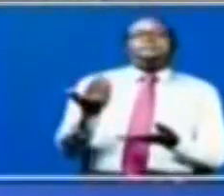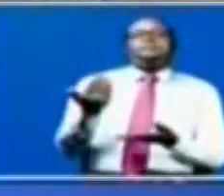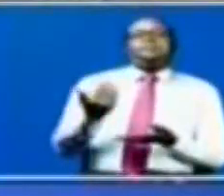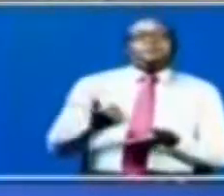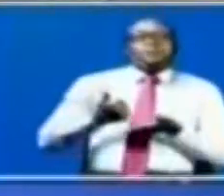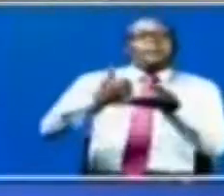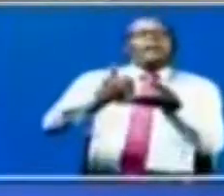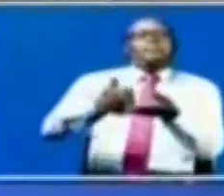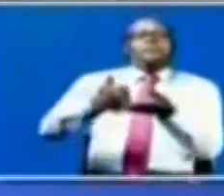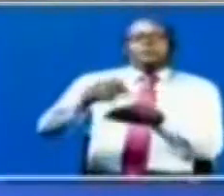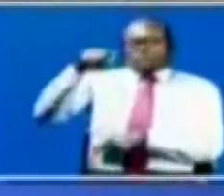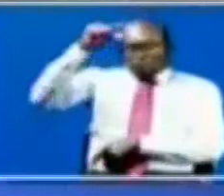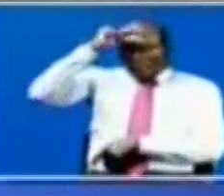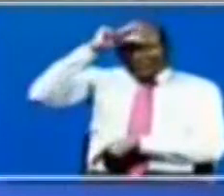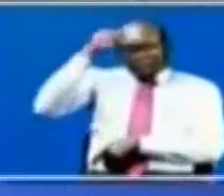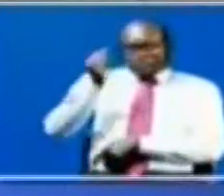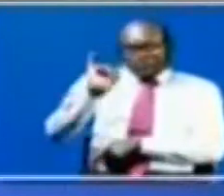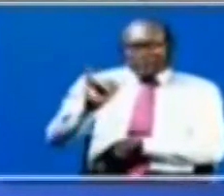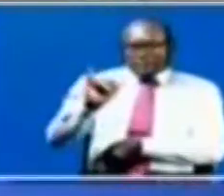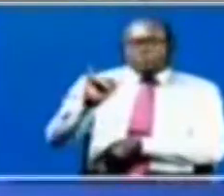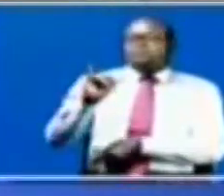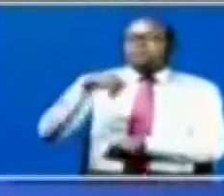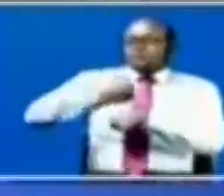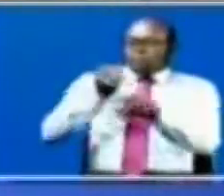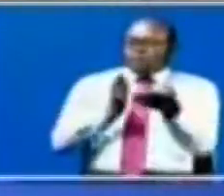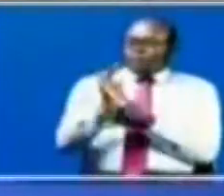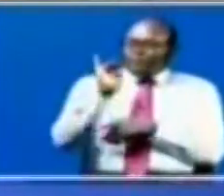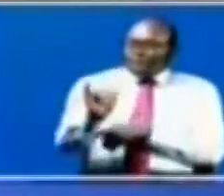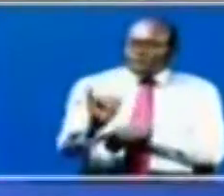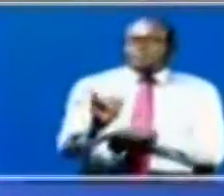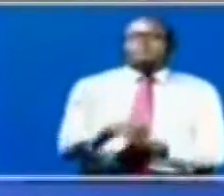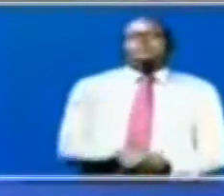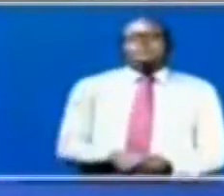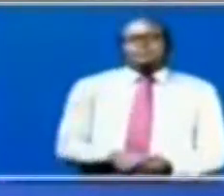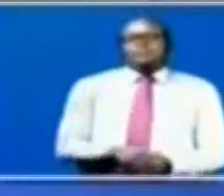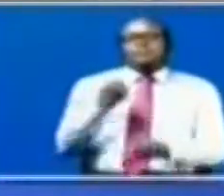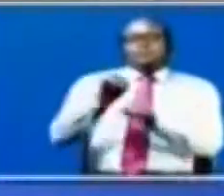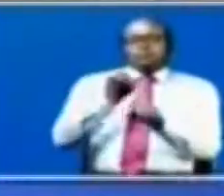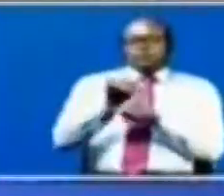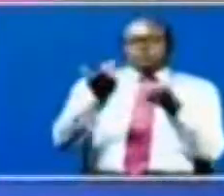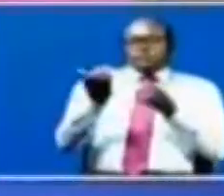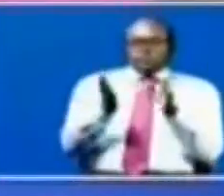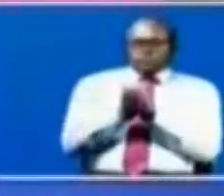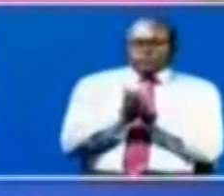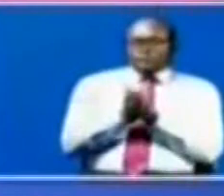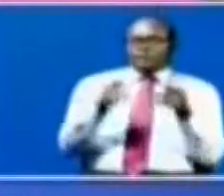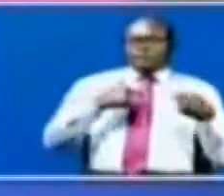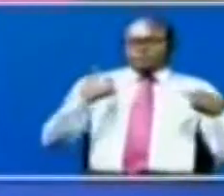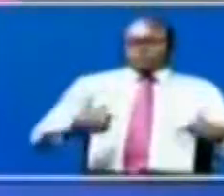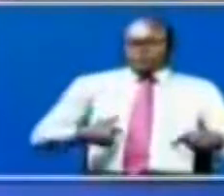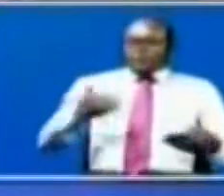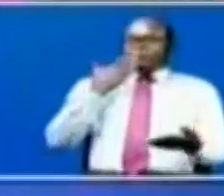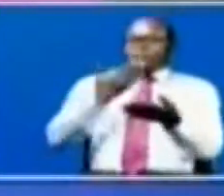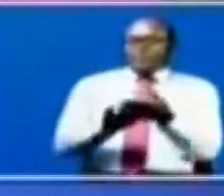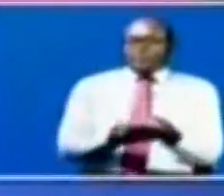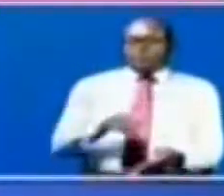kusaidiwa na serikali ili kuwezesha shughuli hii ama kuweza kufanya biashara na nchi ya Uchina. Asante sana Bwana Peter